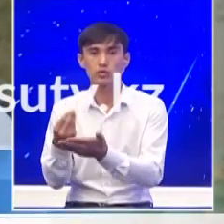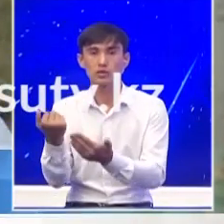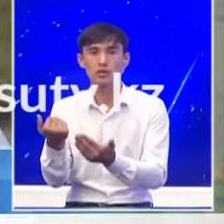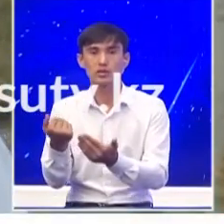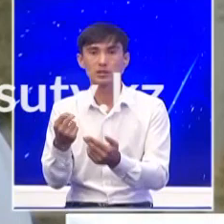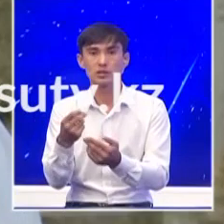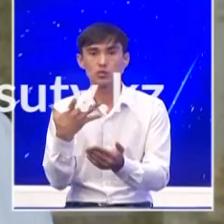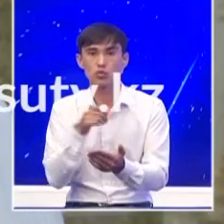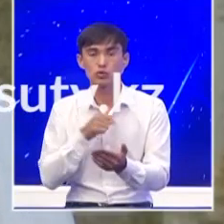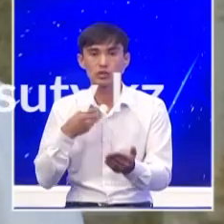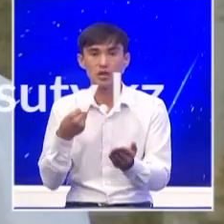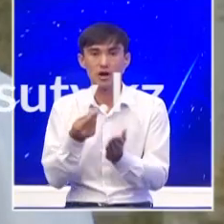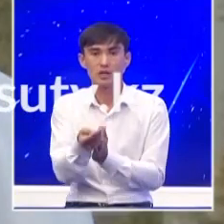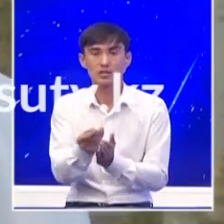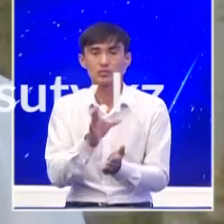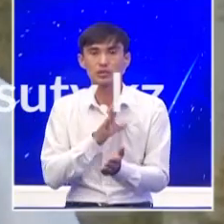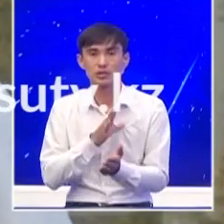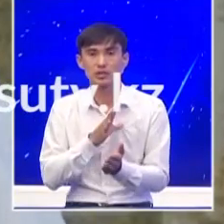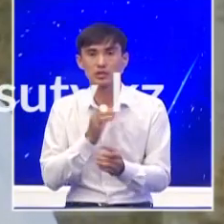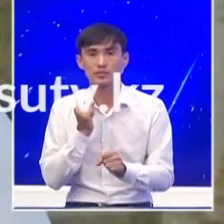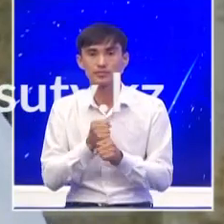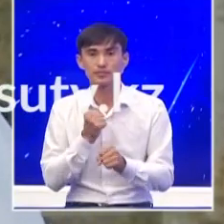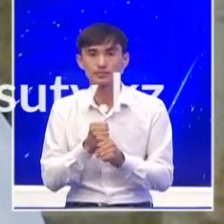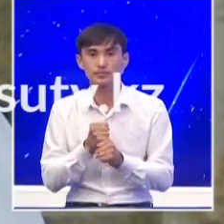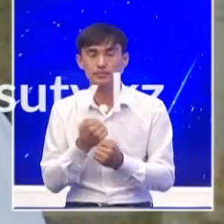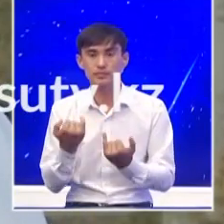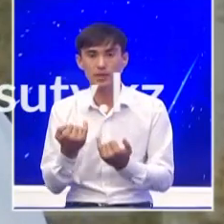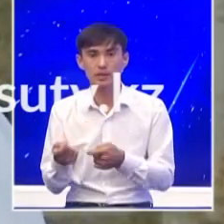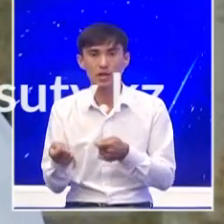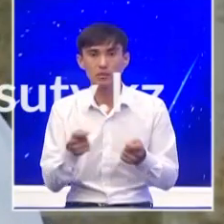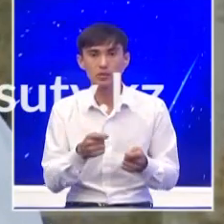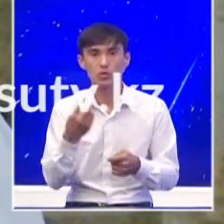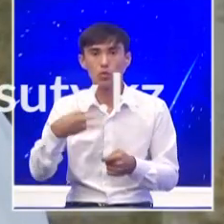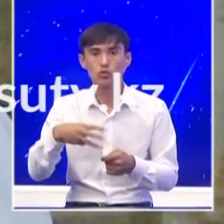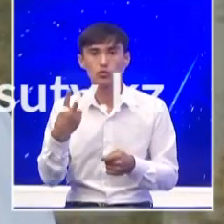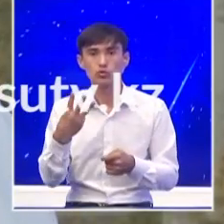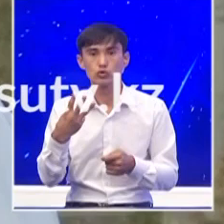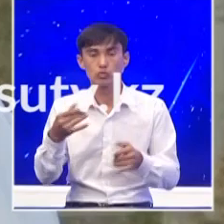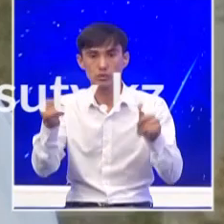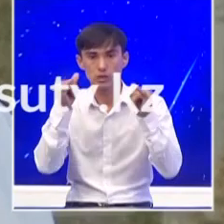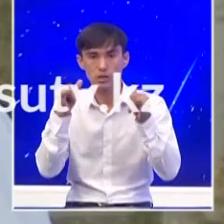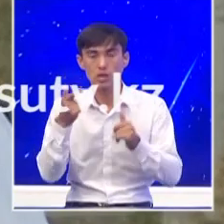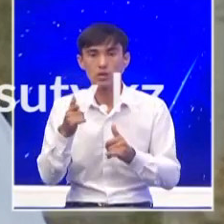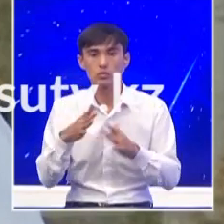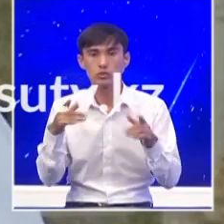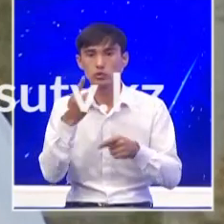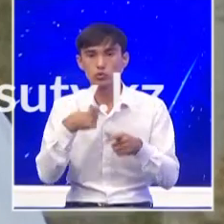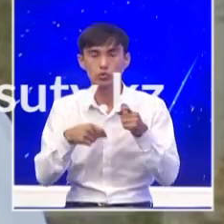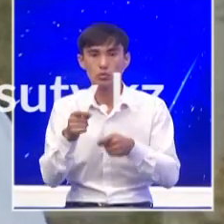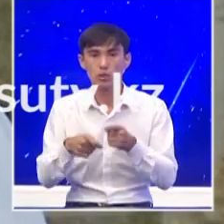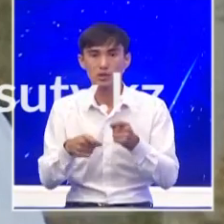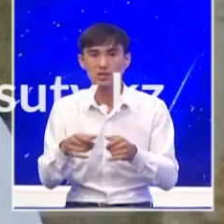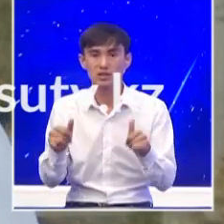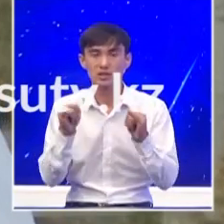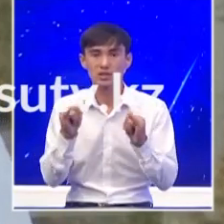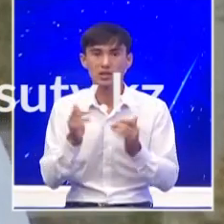өзі қаражатыменен жасап жатыр. Енді қазір күнге алып келгендер 33 бас Голштейн сүтті бағытта сиыр.